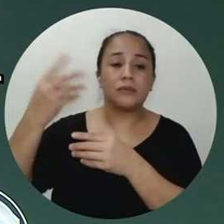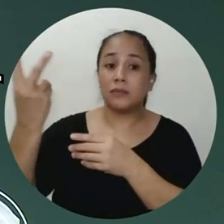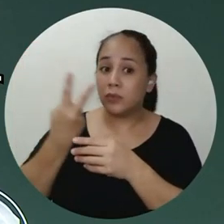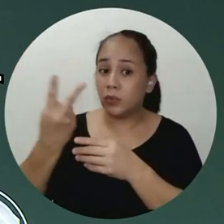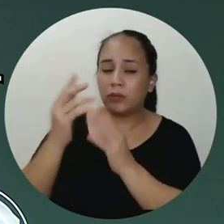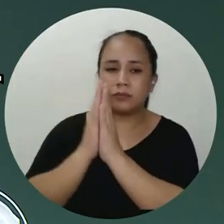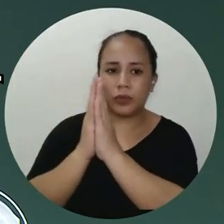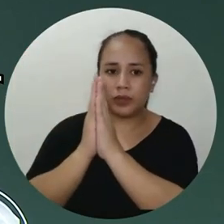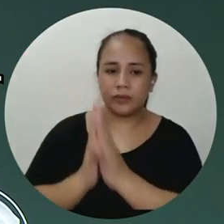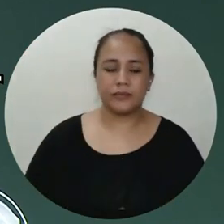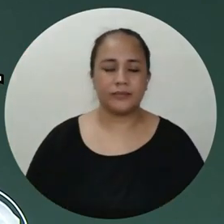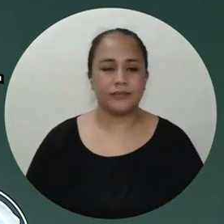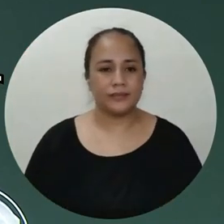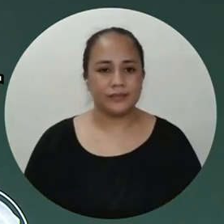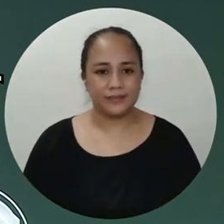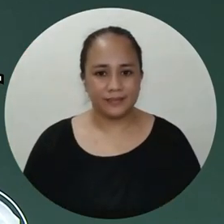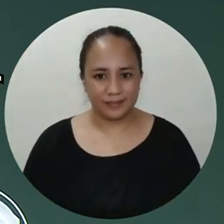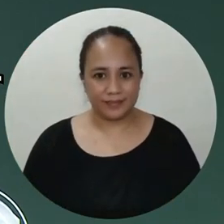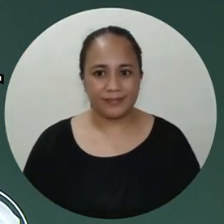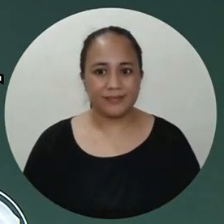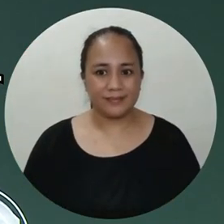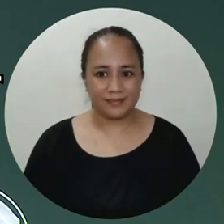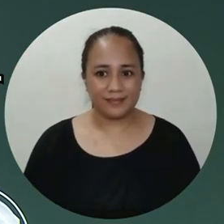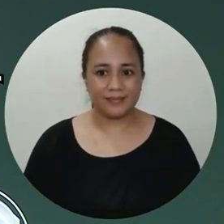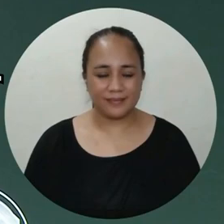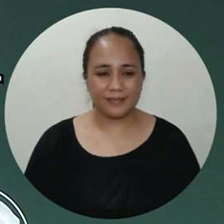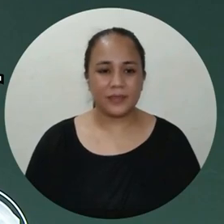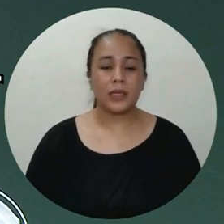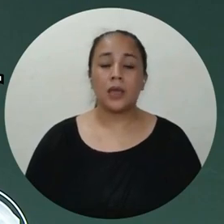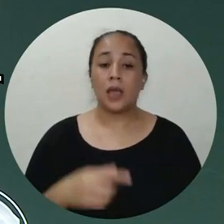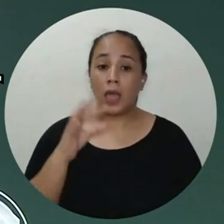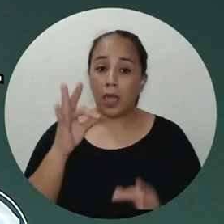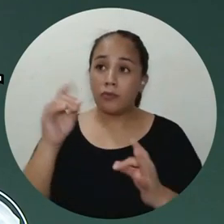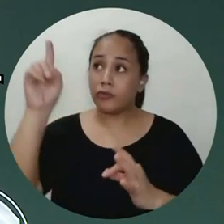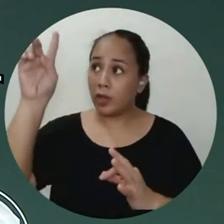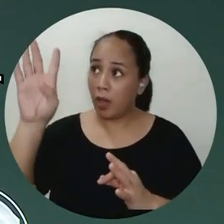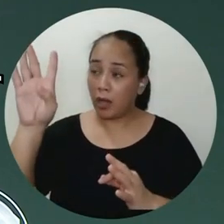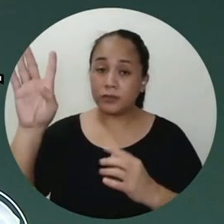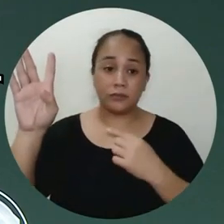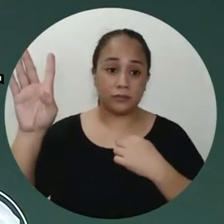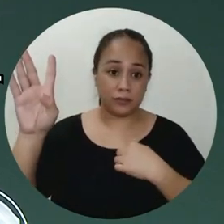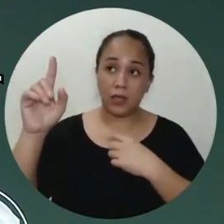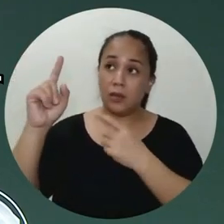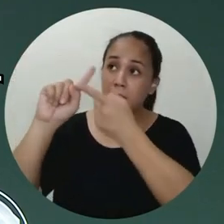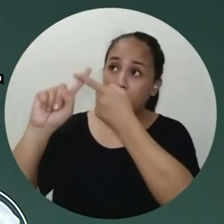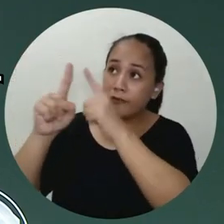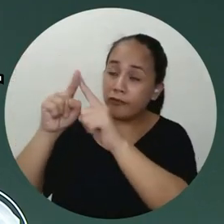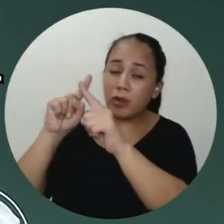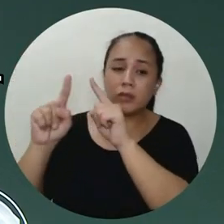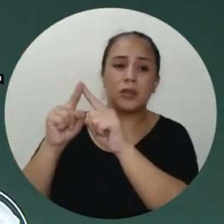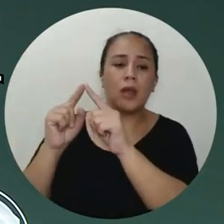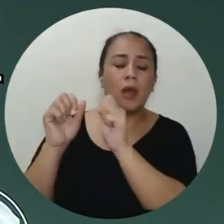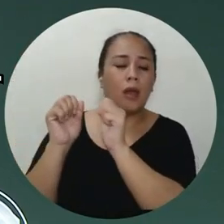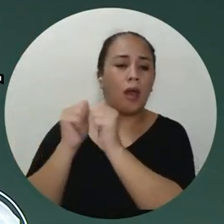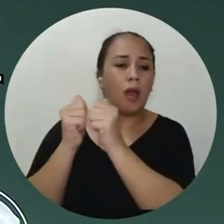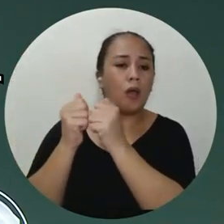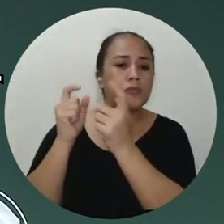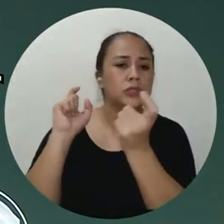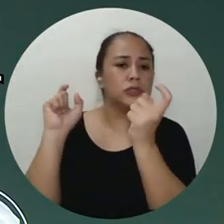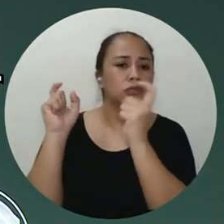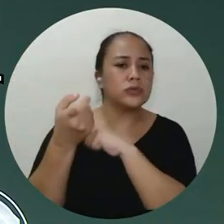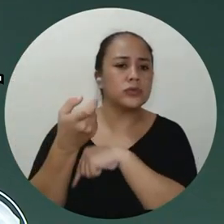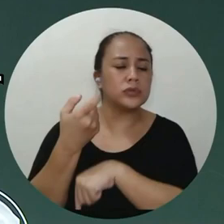되면 어떻게 돼요? 내가 얼마나 변화되겠어요? So if God becomes my friend, then how many changes would I go through? 그래서